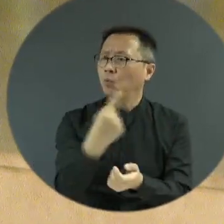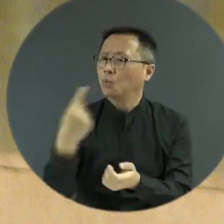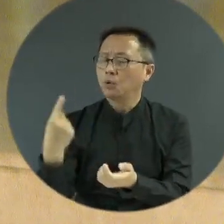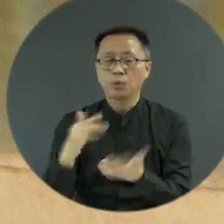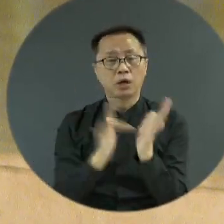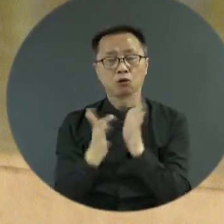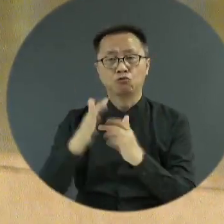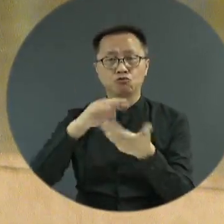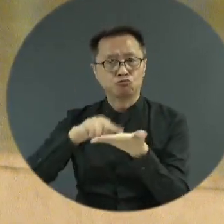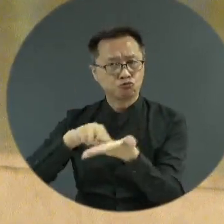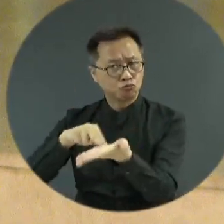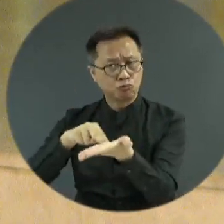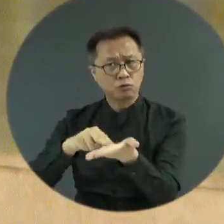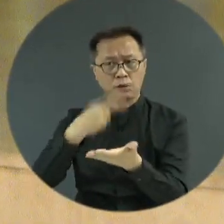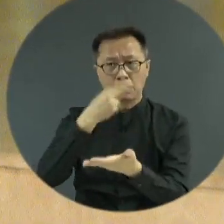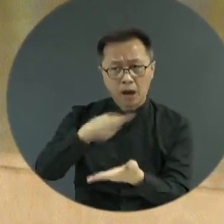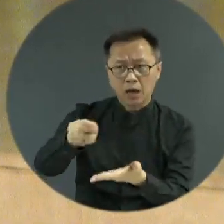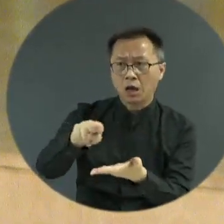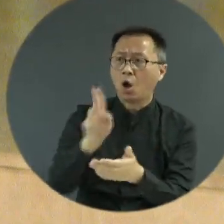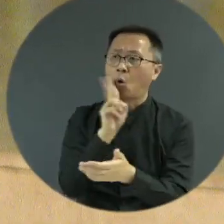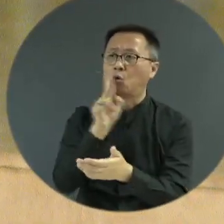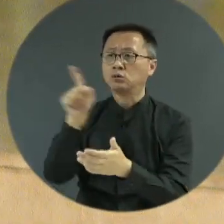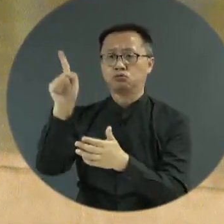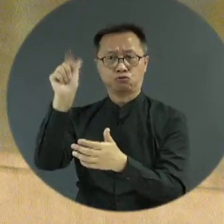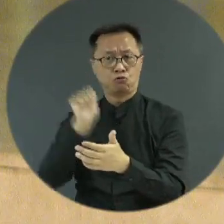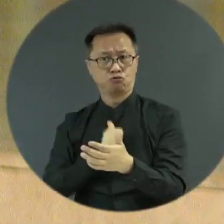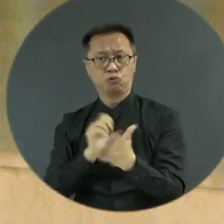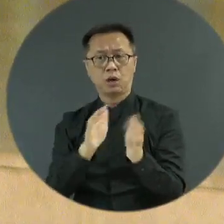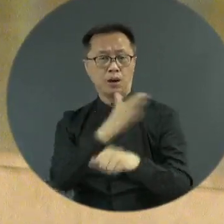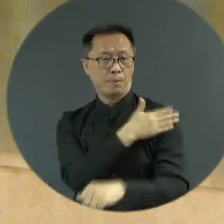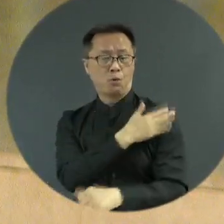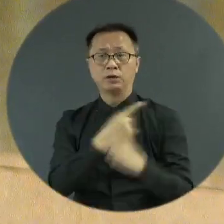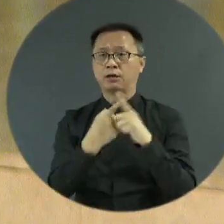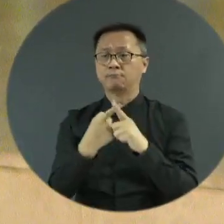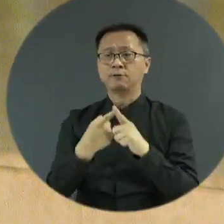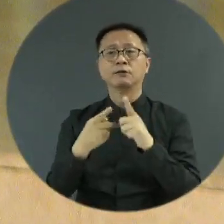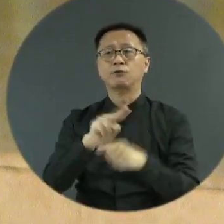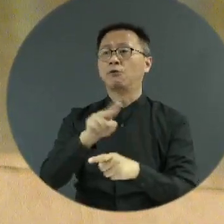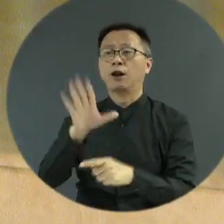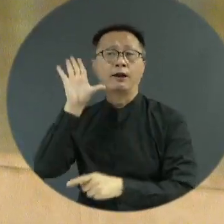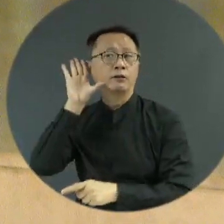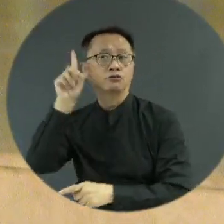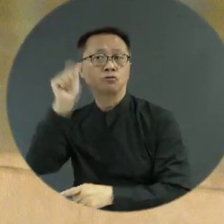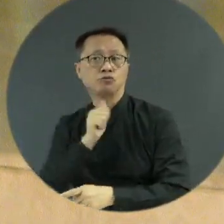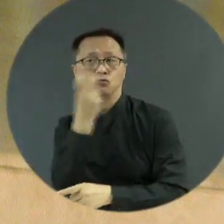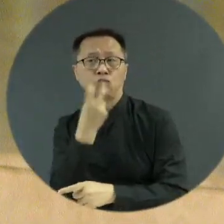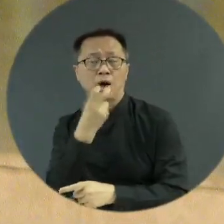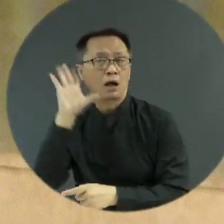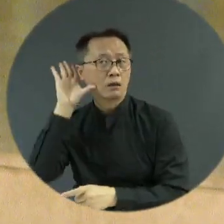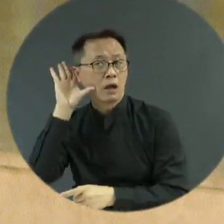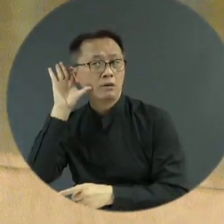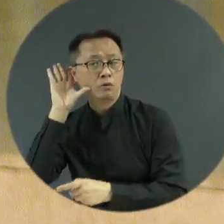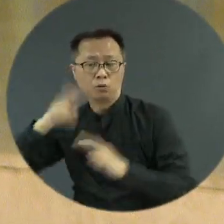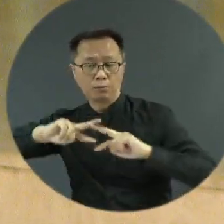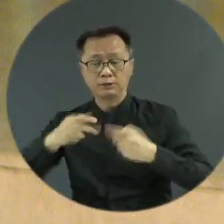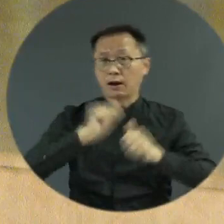徒都被召叫好像这位上主仆人一样去聆听上主的话，将听到的付诸实